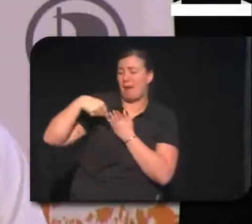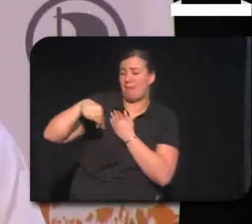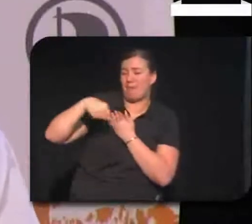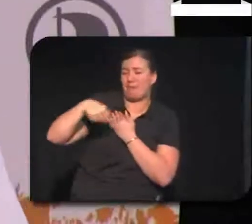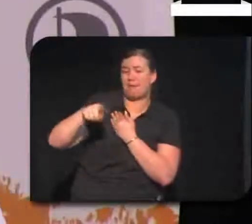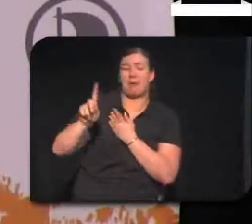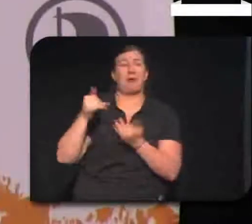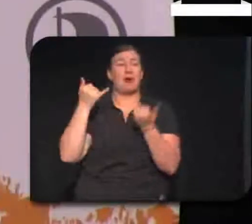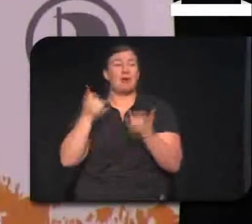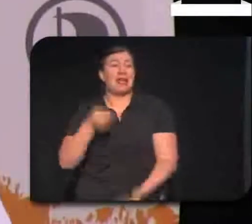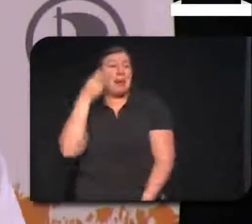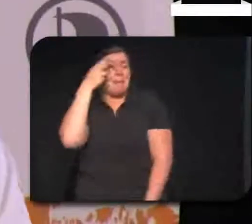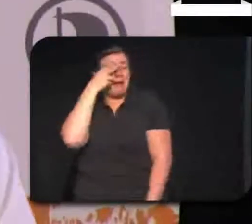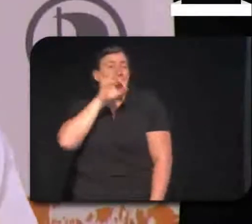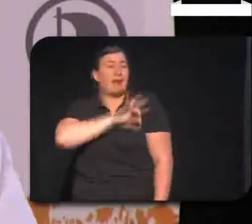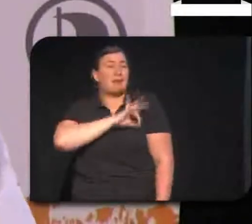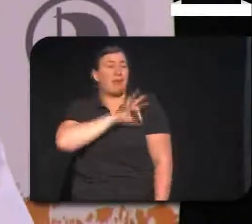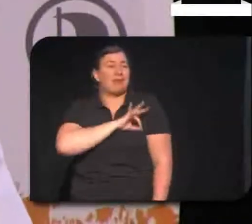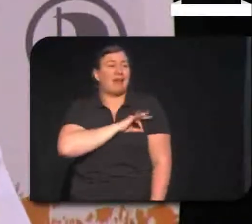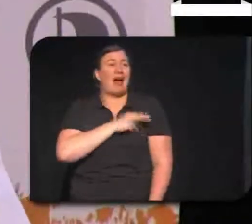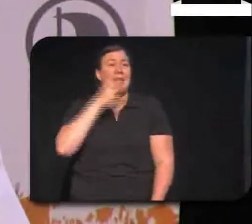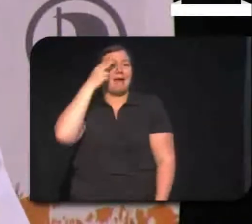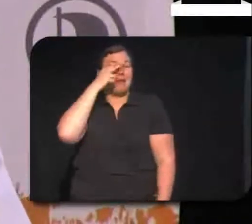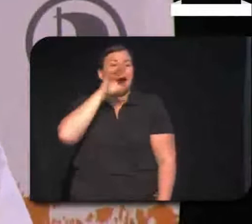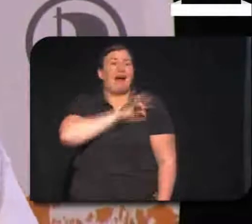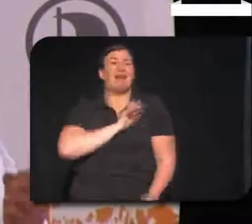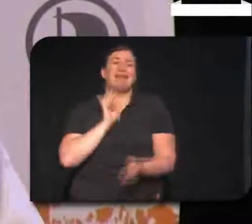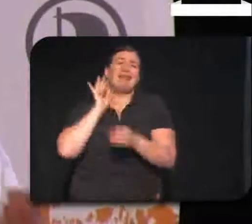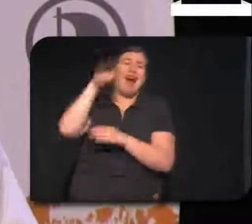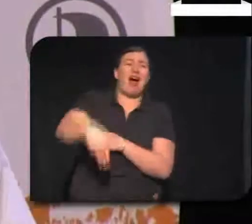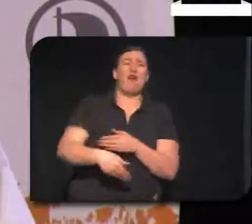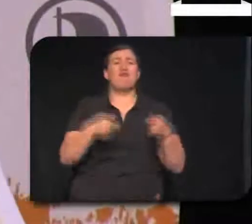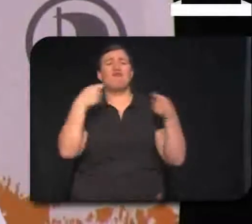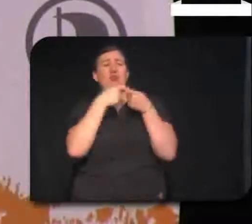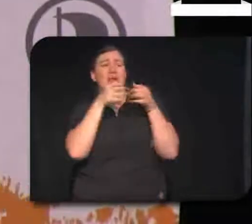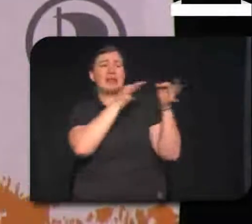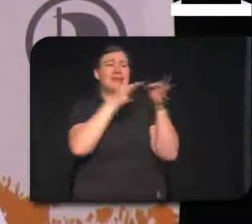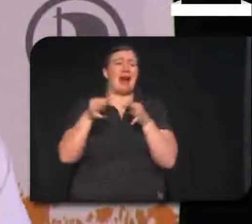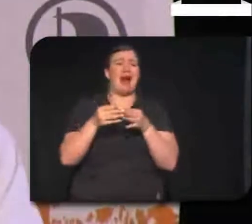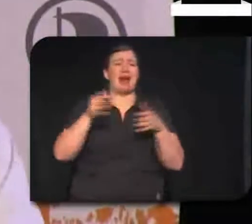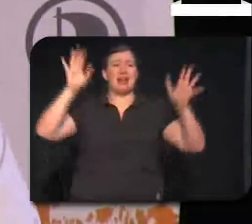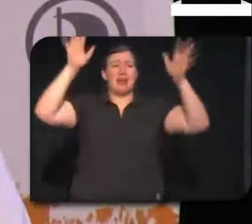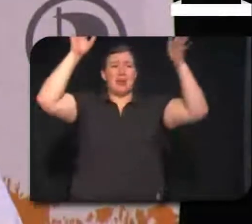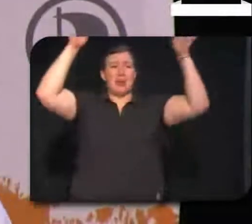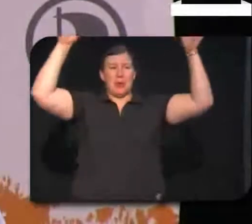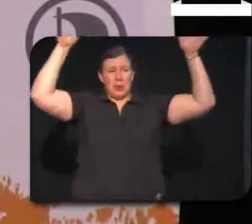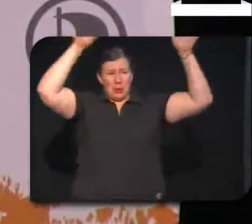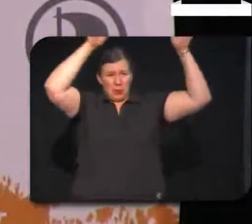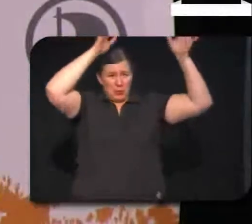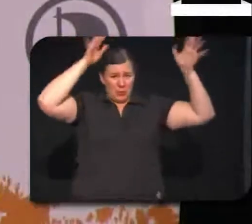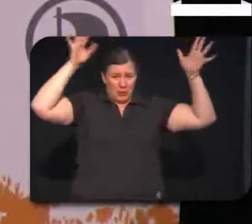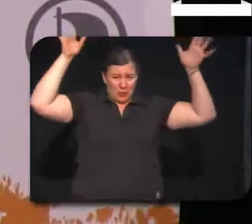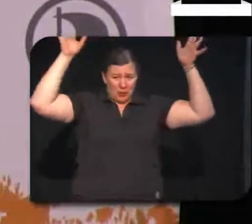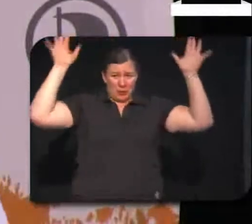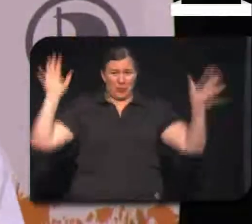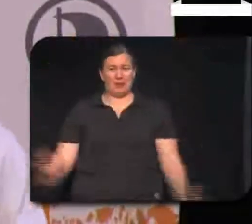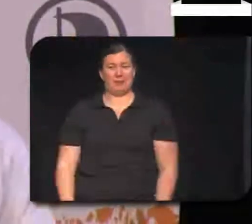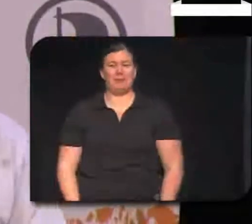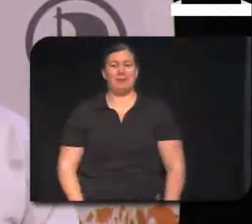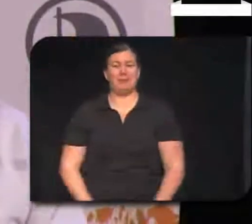Piratenpartei Piraten auf in den Bundestag jetzt geht jetzt los danke schön